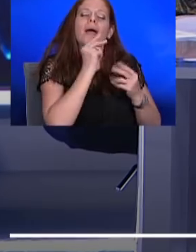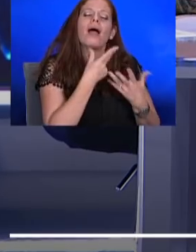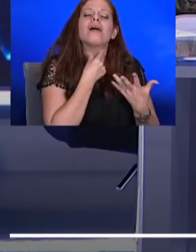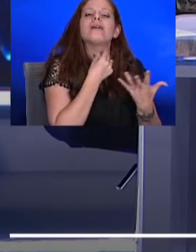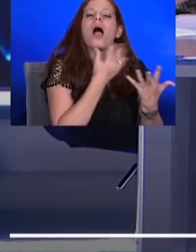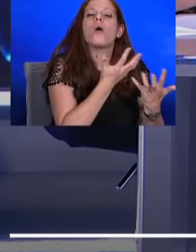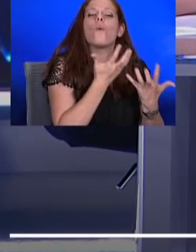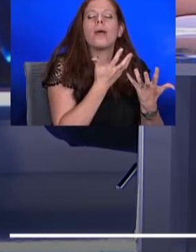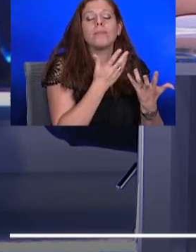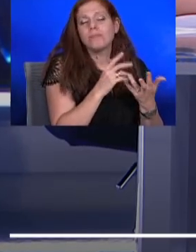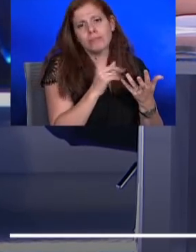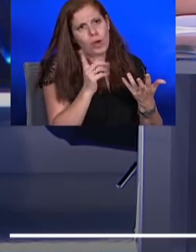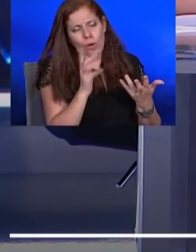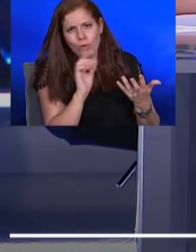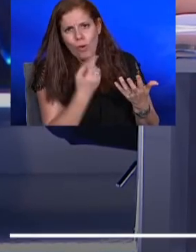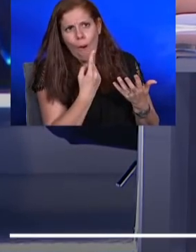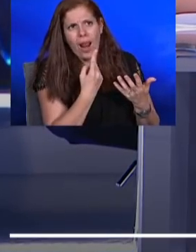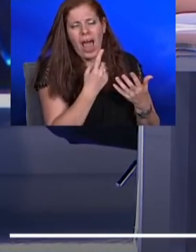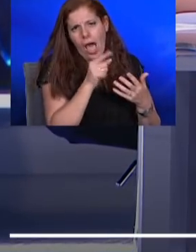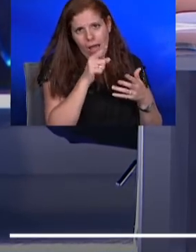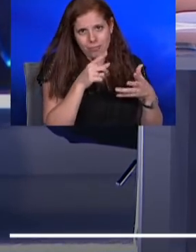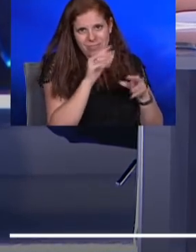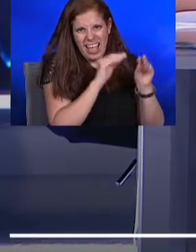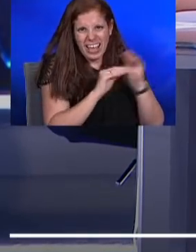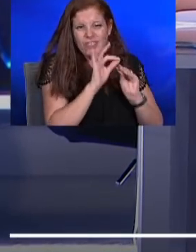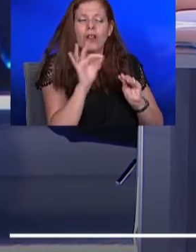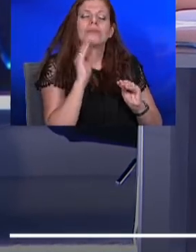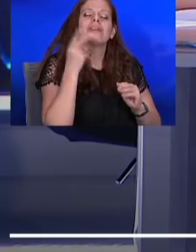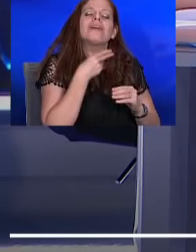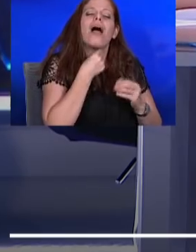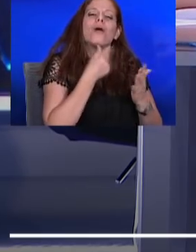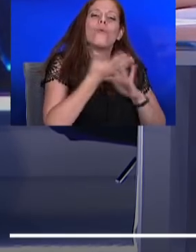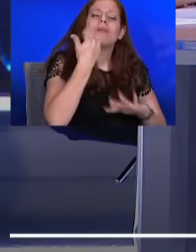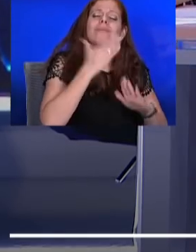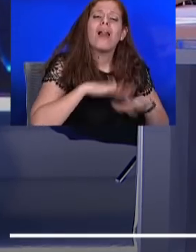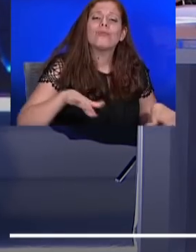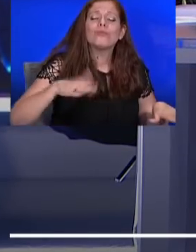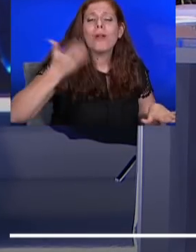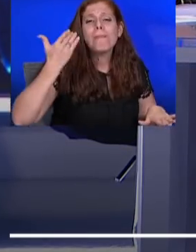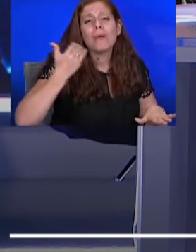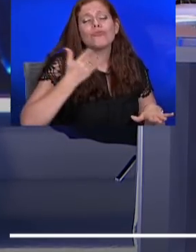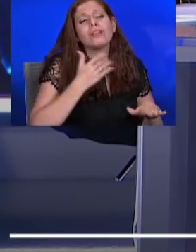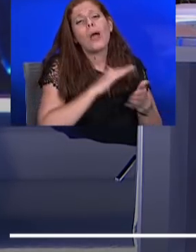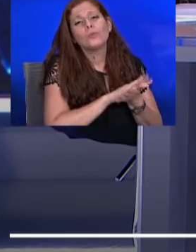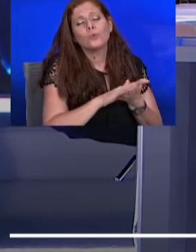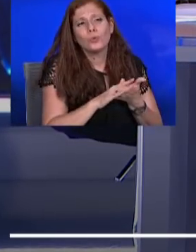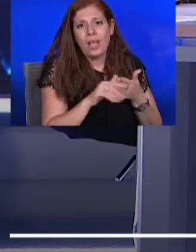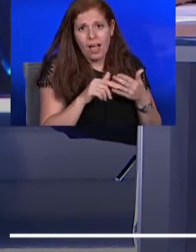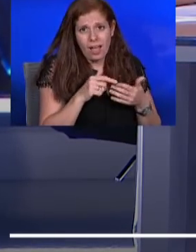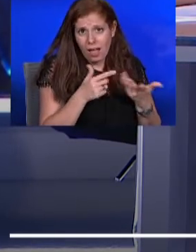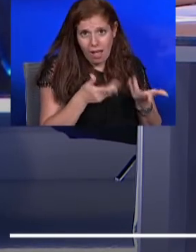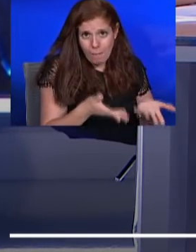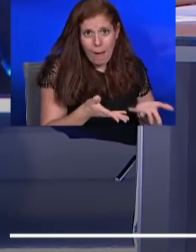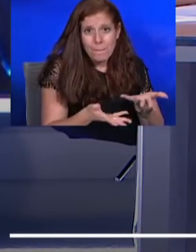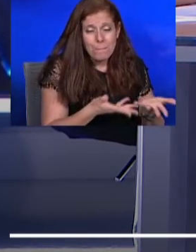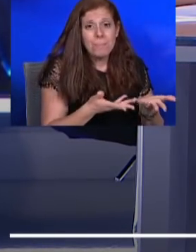געגועים לאיזושהי נוסטלגיה וילדות של פעם שהייתה יותר פשוטה. הפעם, מה, בכל זאת אולי נכנס איזה מסך